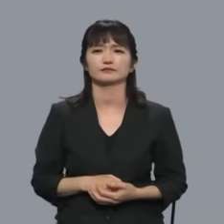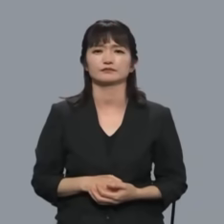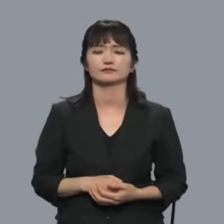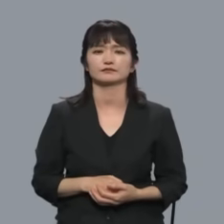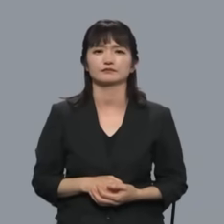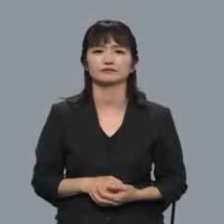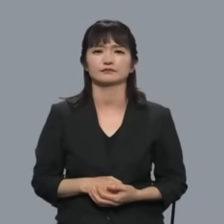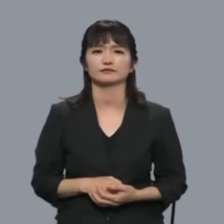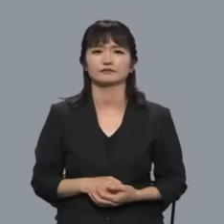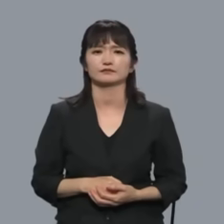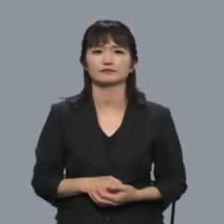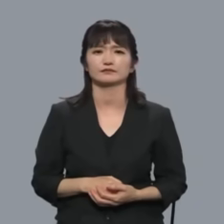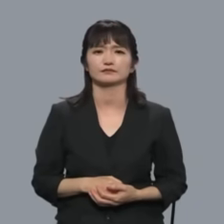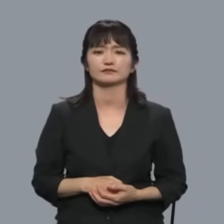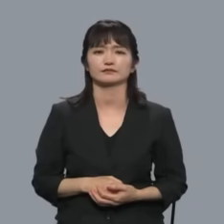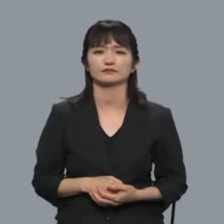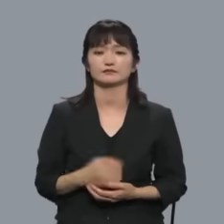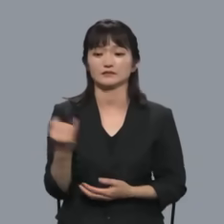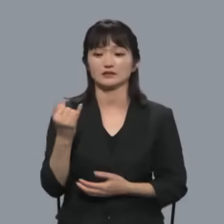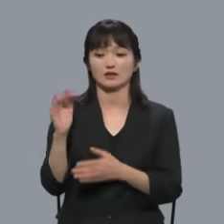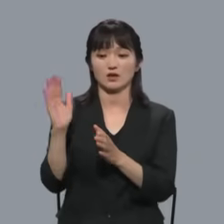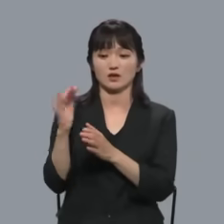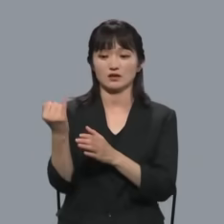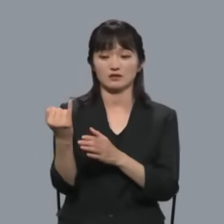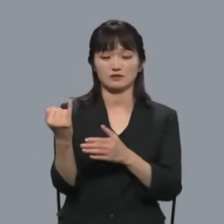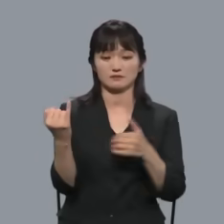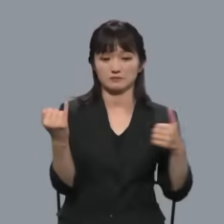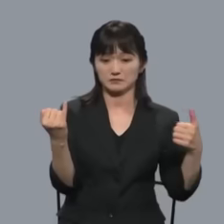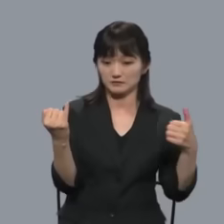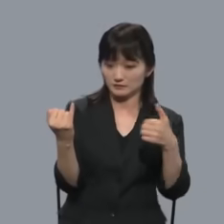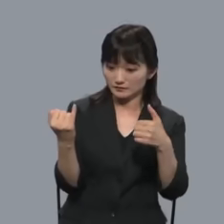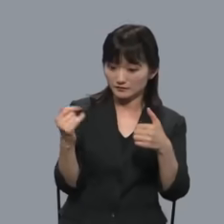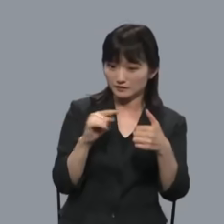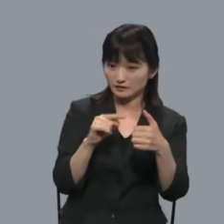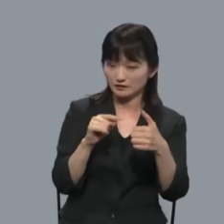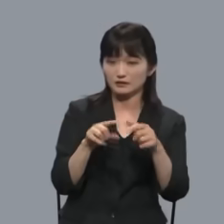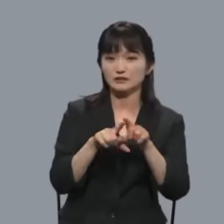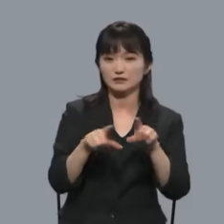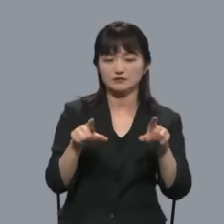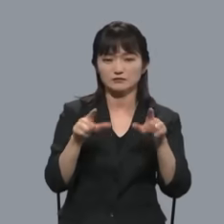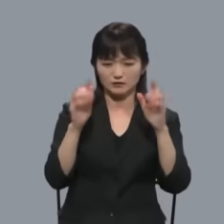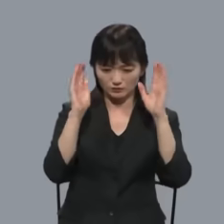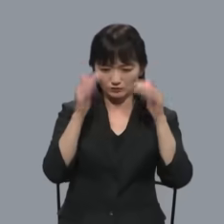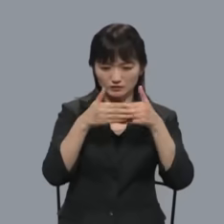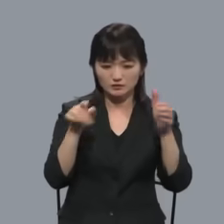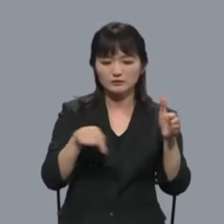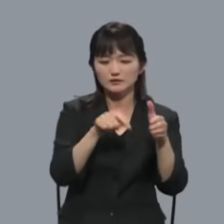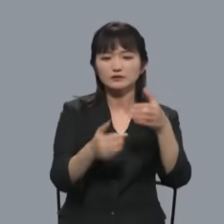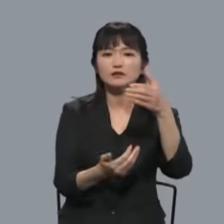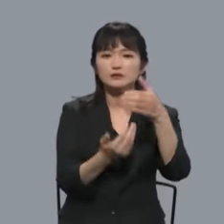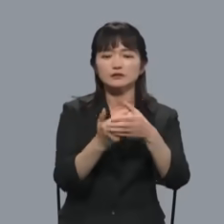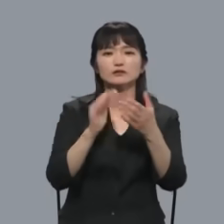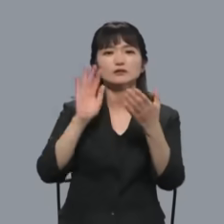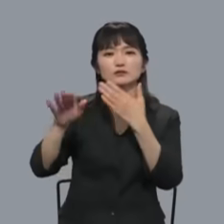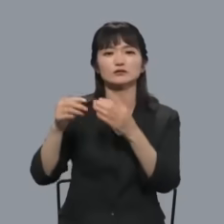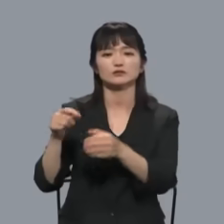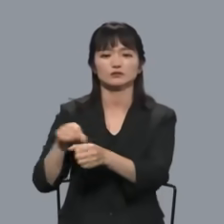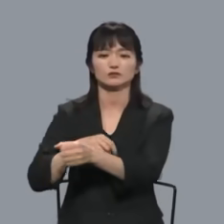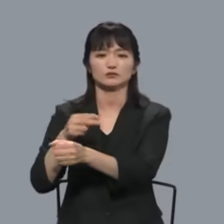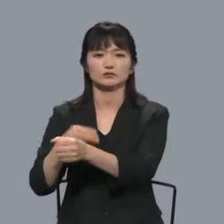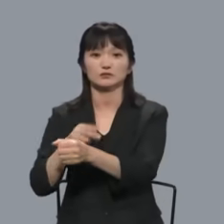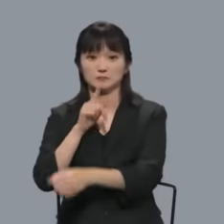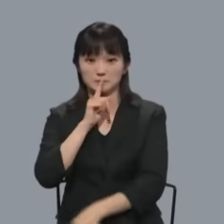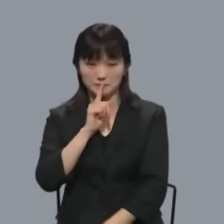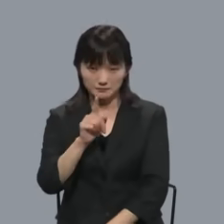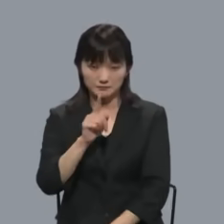그러니까 이제 해당 어떤 여학생 앞에서 어떤 행동을 한 건 일반 학급에서 있었던 일인데 그 후에 이제 특수교사가 그 사건을